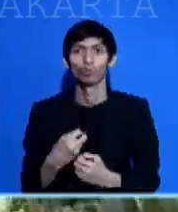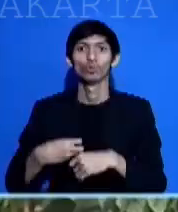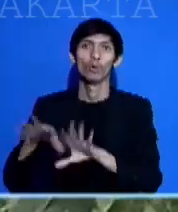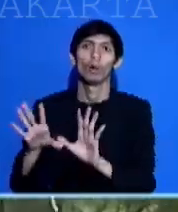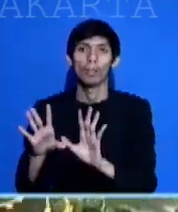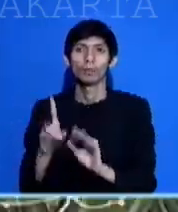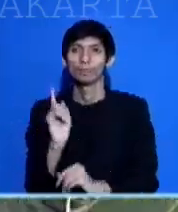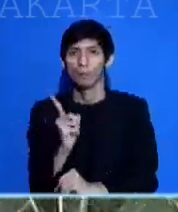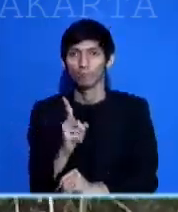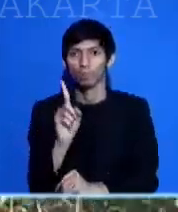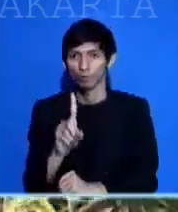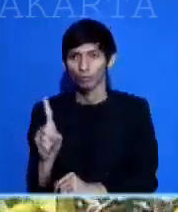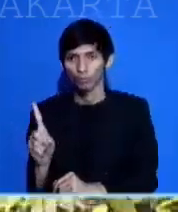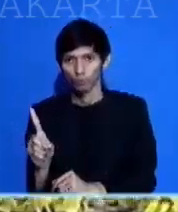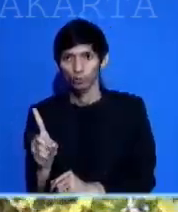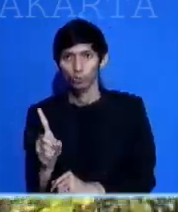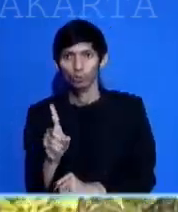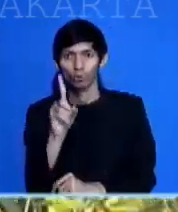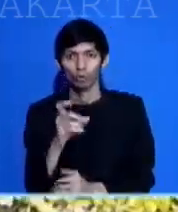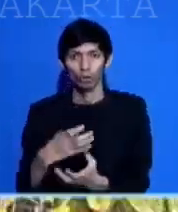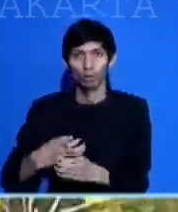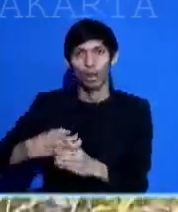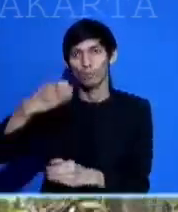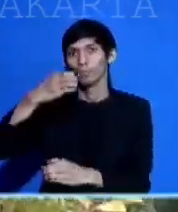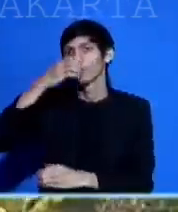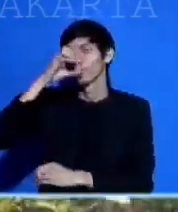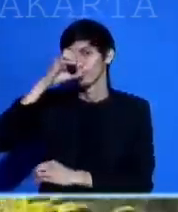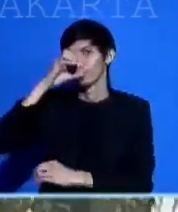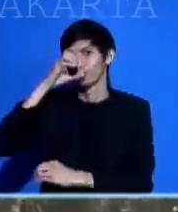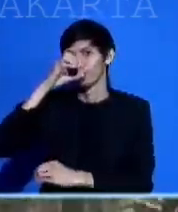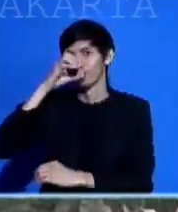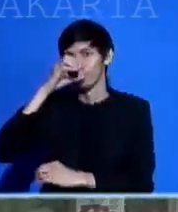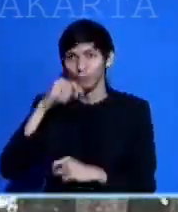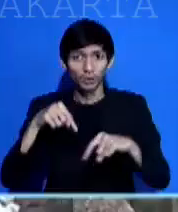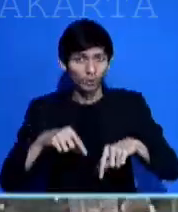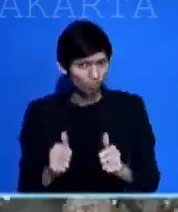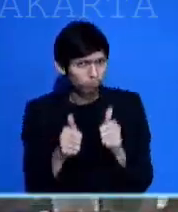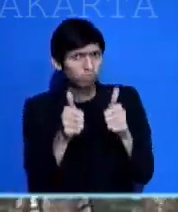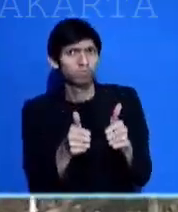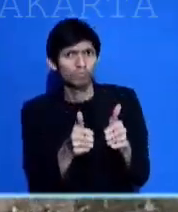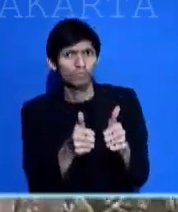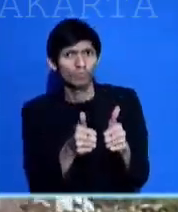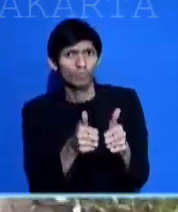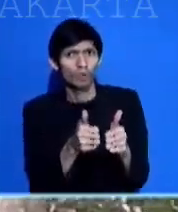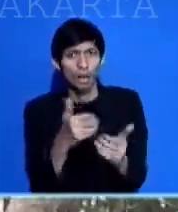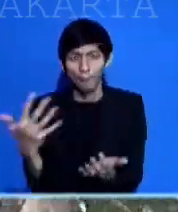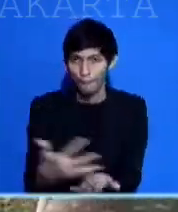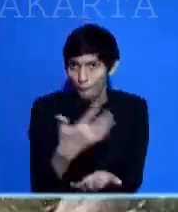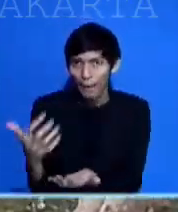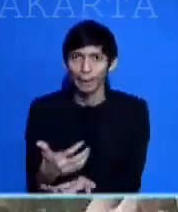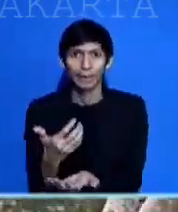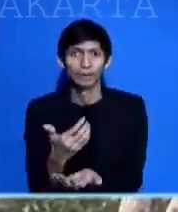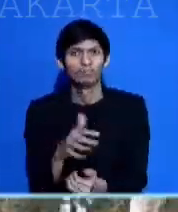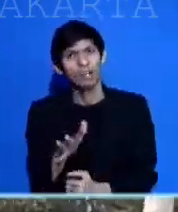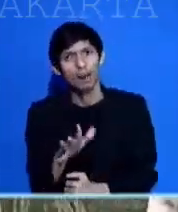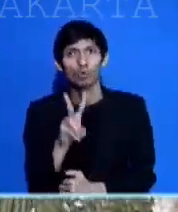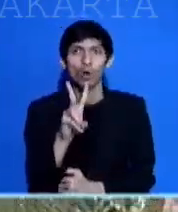S Ukuran gelasukitas k kapetang sa kadang t saget panen kop mud saben KH